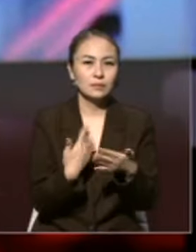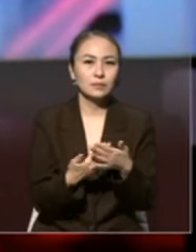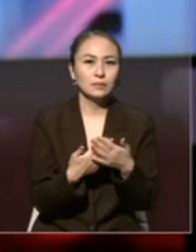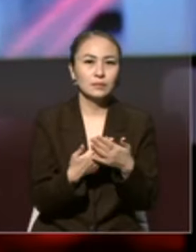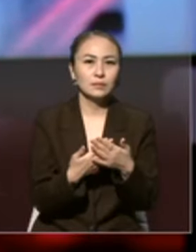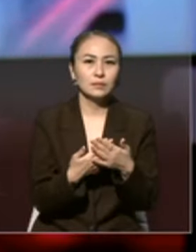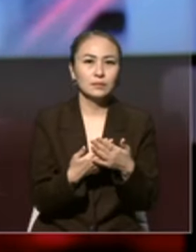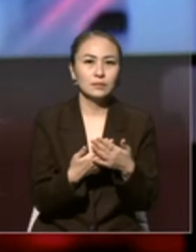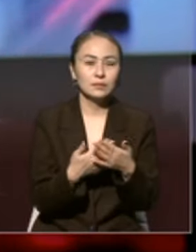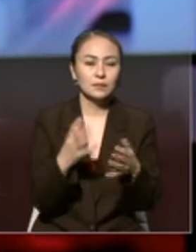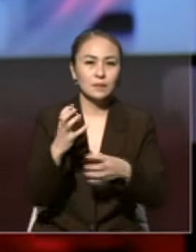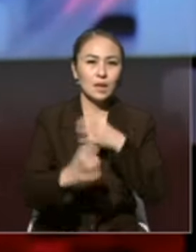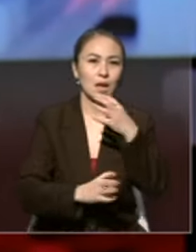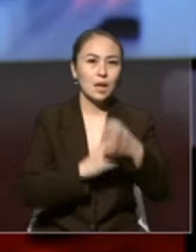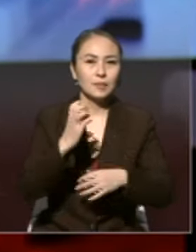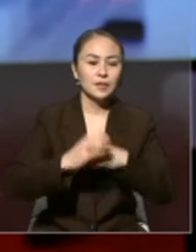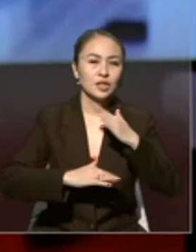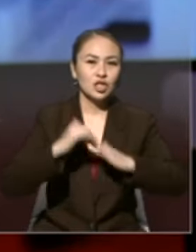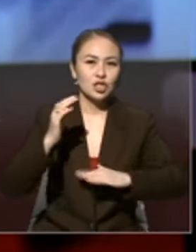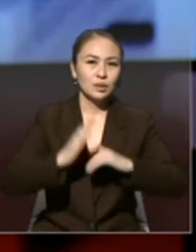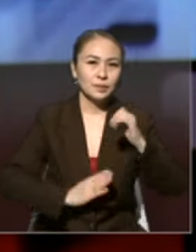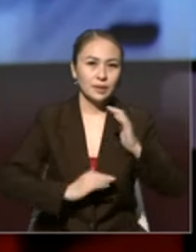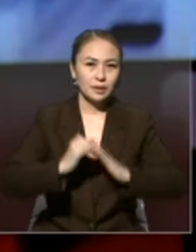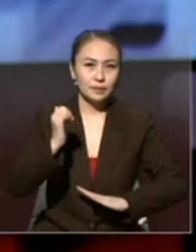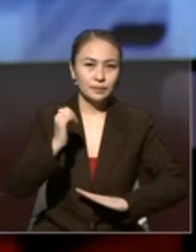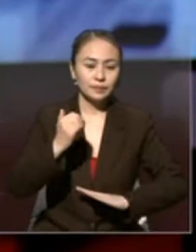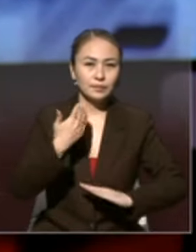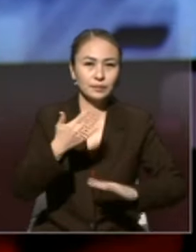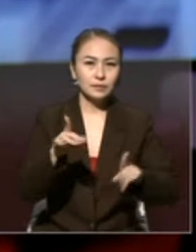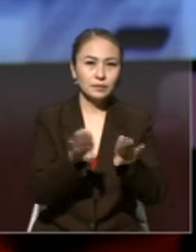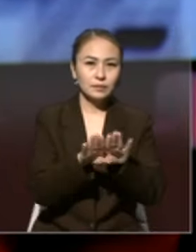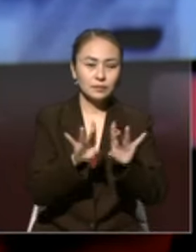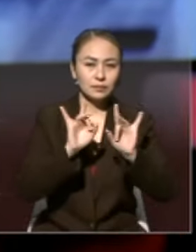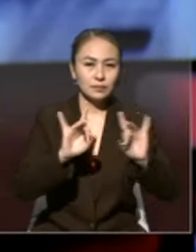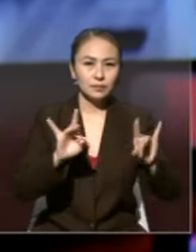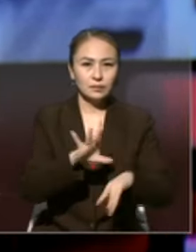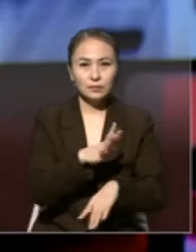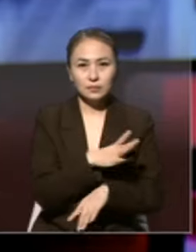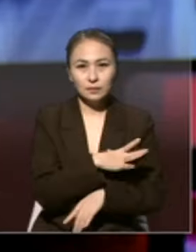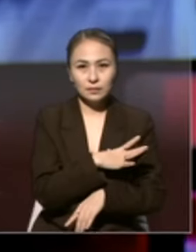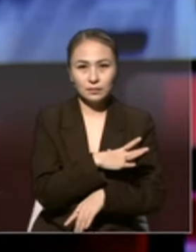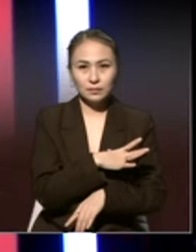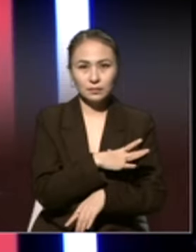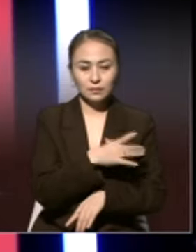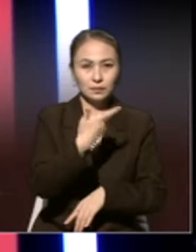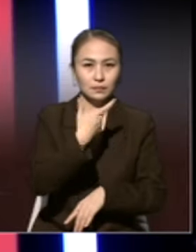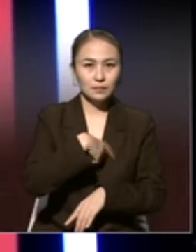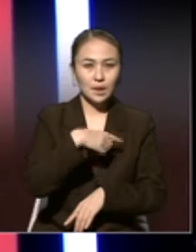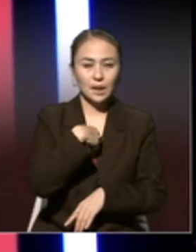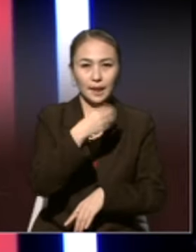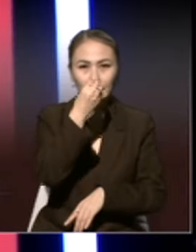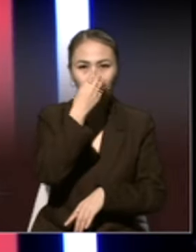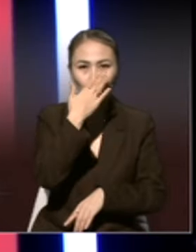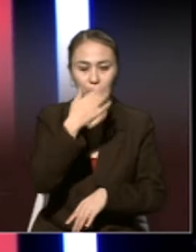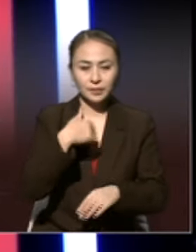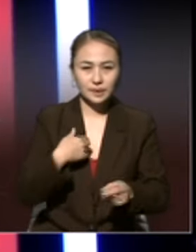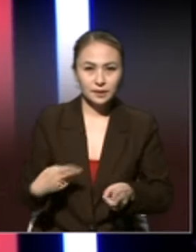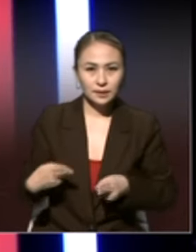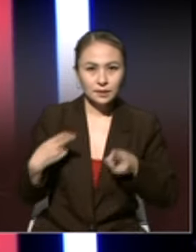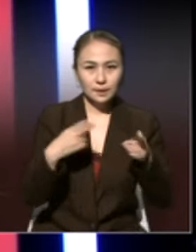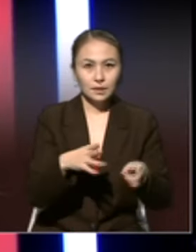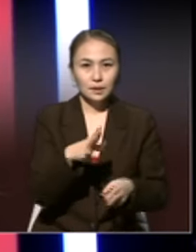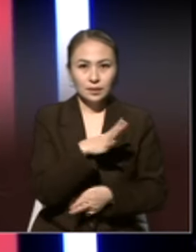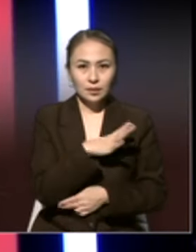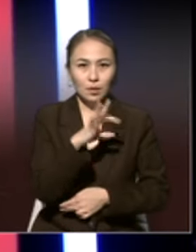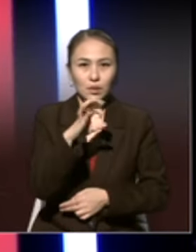бұл әлемдік тәжірибе, міне жаңа өзіңізді мысал келтіріп кеттіңіз, өз басым мысалға Японияда болдым, бұл енді